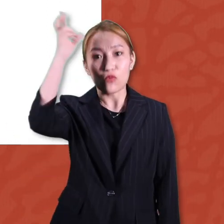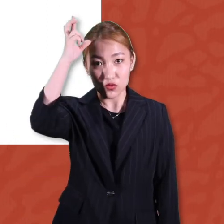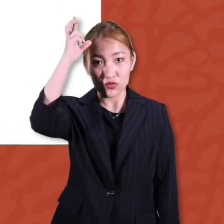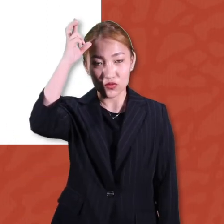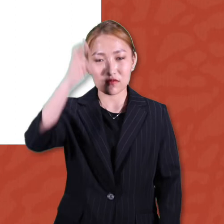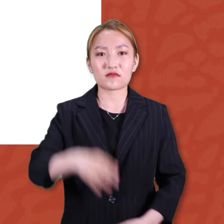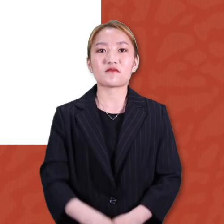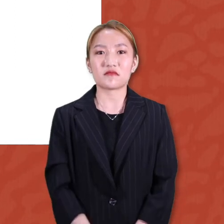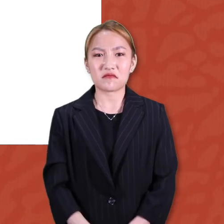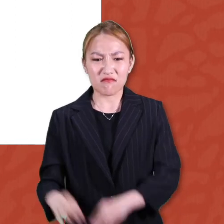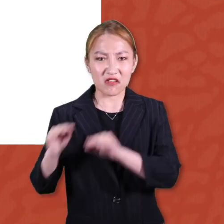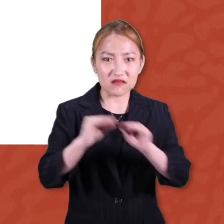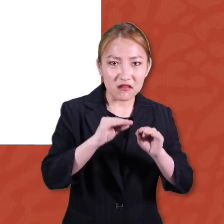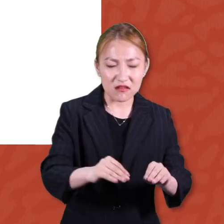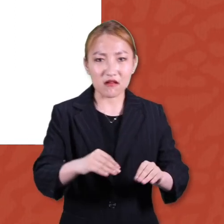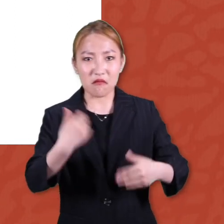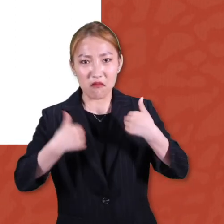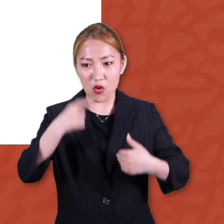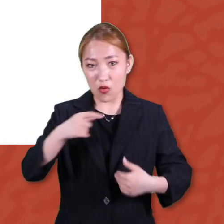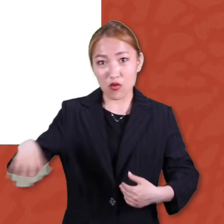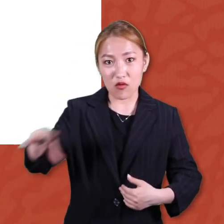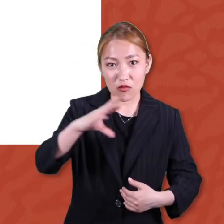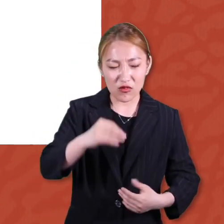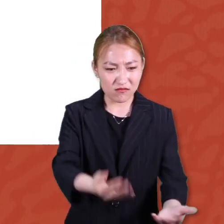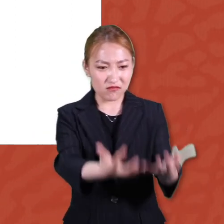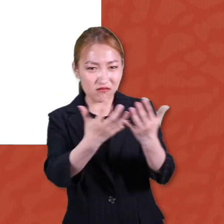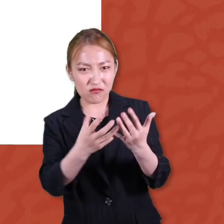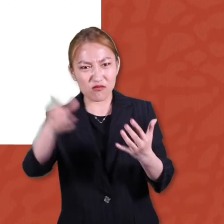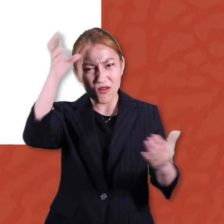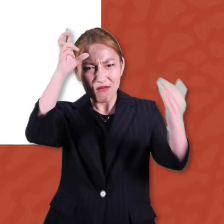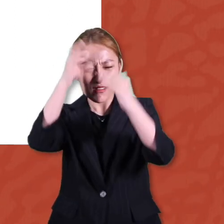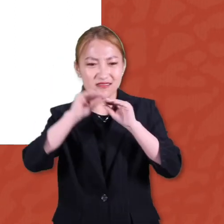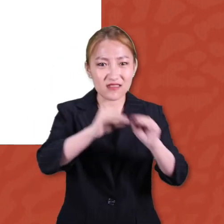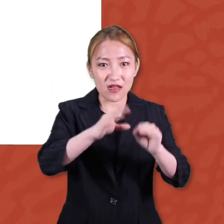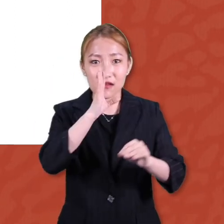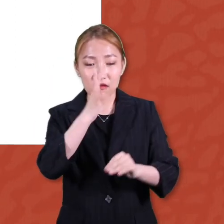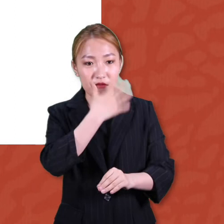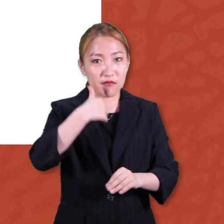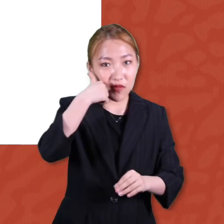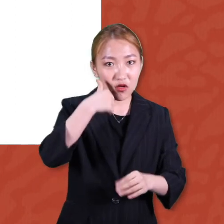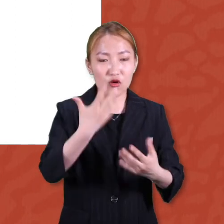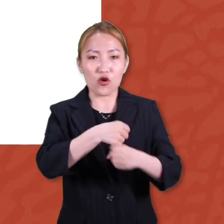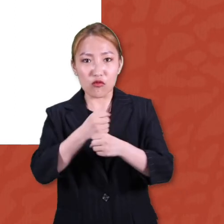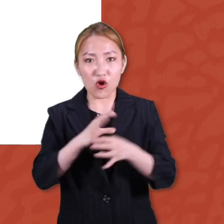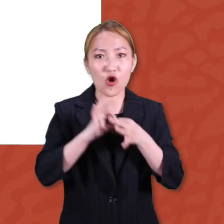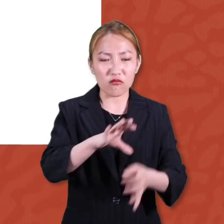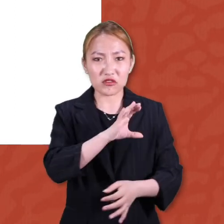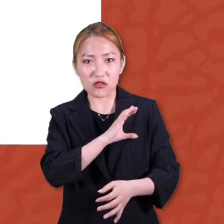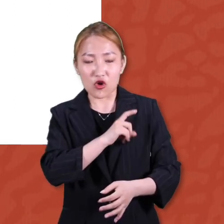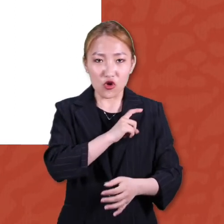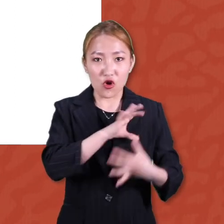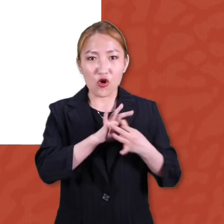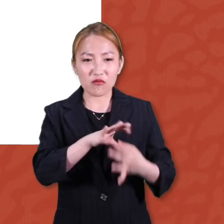Ихэнх сурган хүмүүжүүлэгчид тэгш хамруулах магадлал нь бие биелдар, сэтгэлийн гөдлөлийн хөгжлийн түвшин,